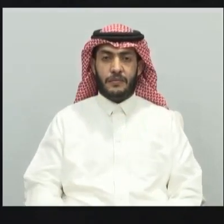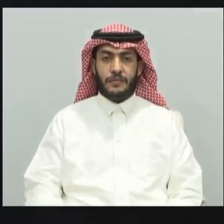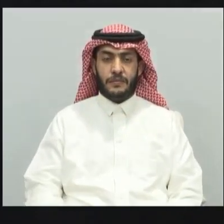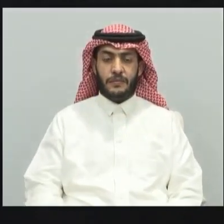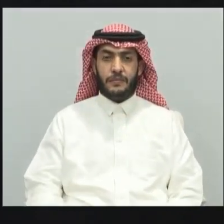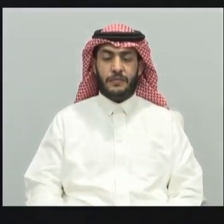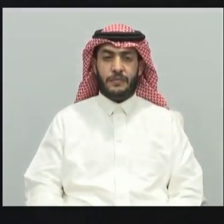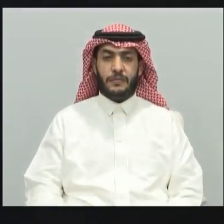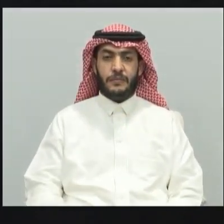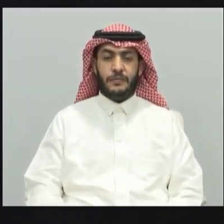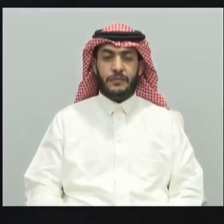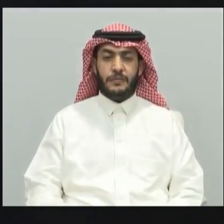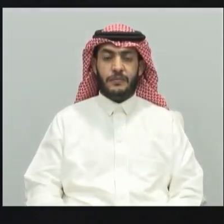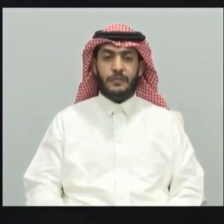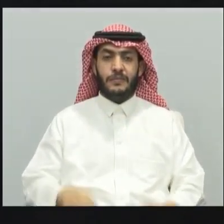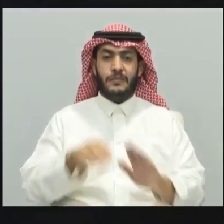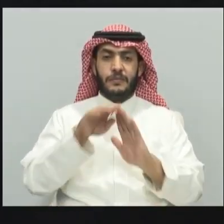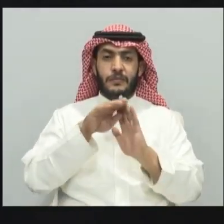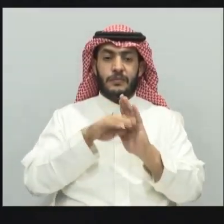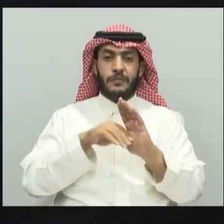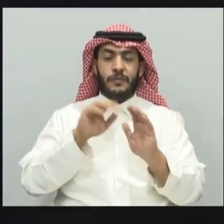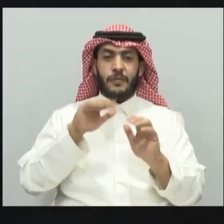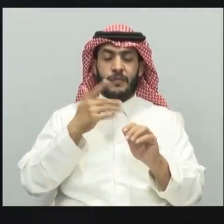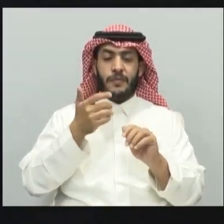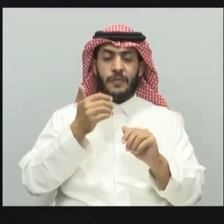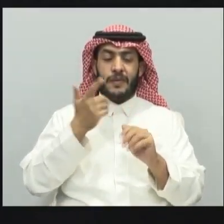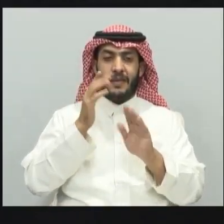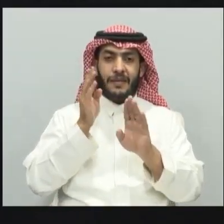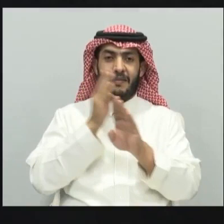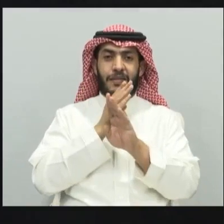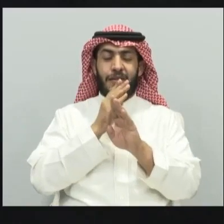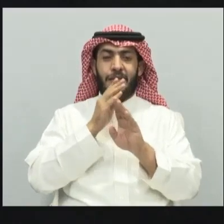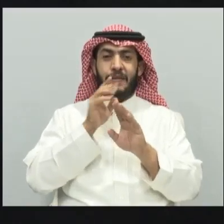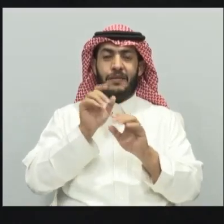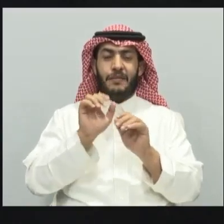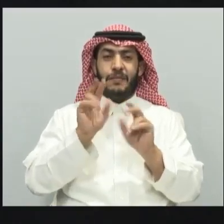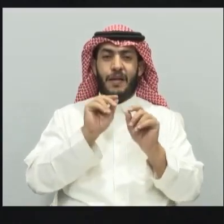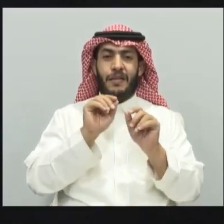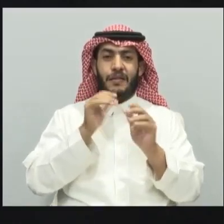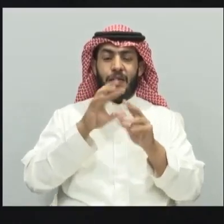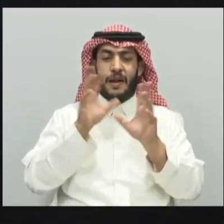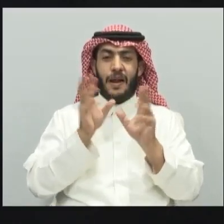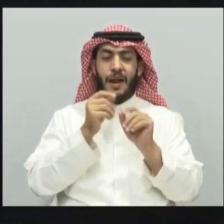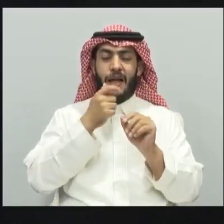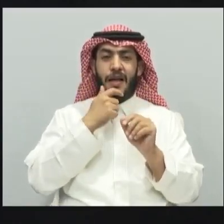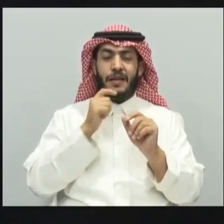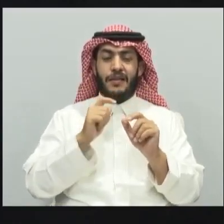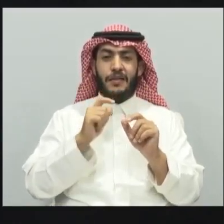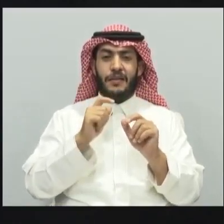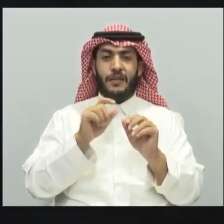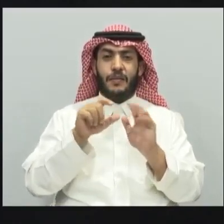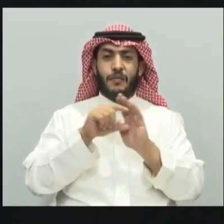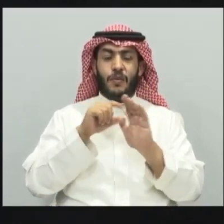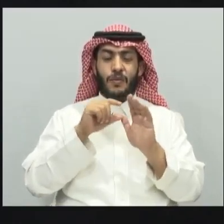شيئا من احاديثه التي وضعها ثم تصدى بعض ائمه الحديث لجمع الاحاديث